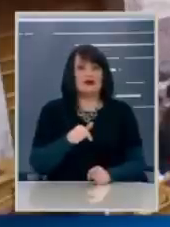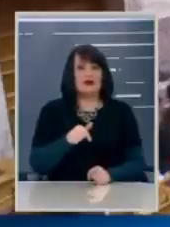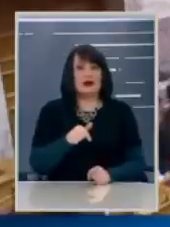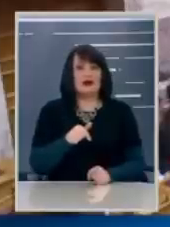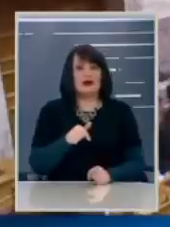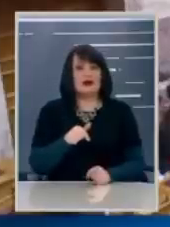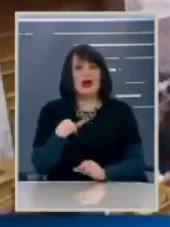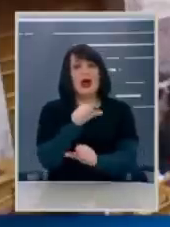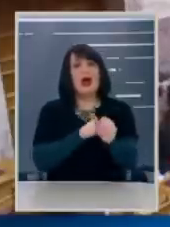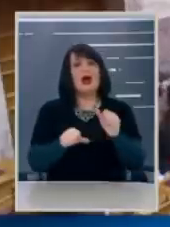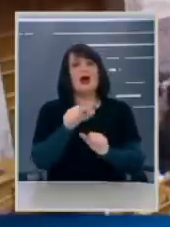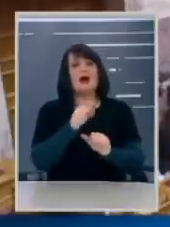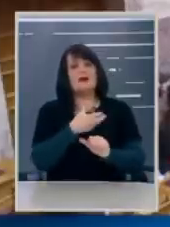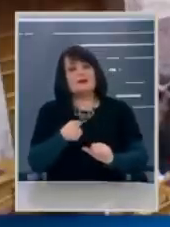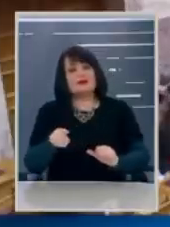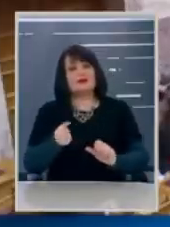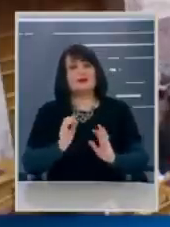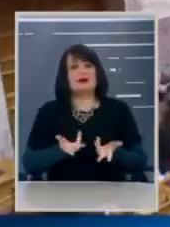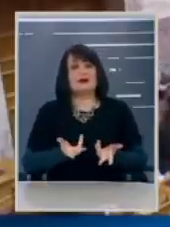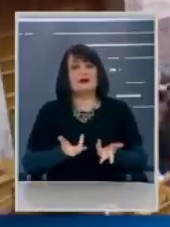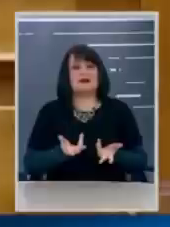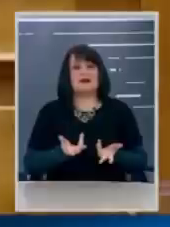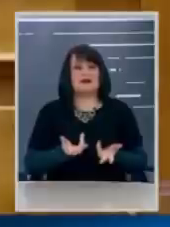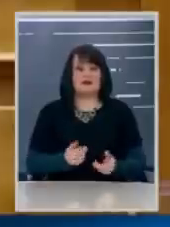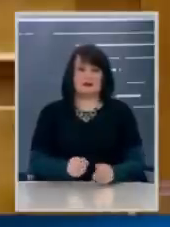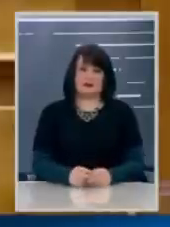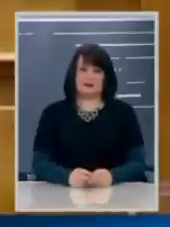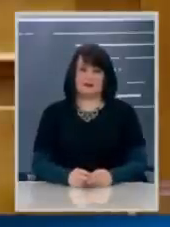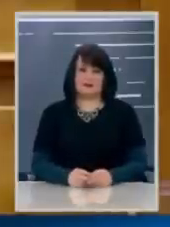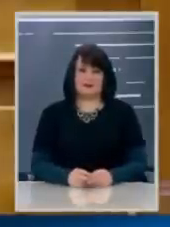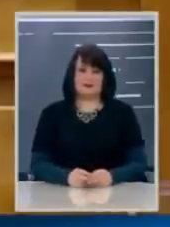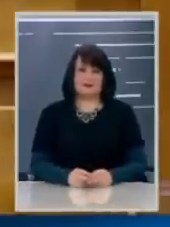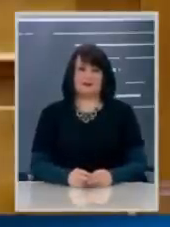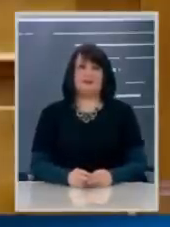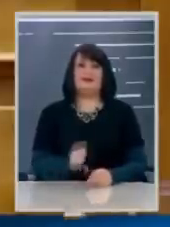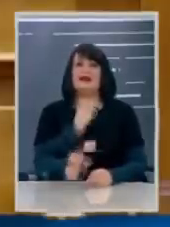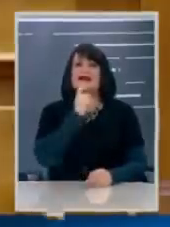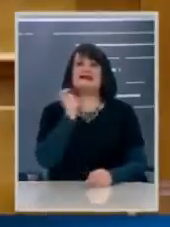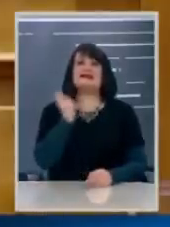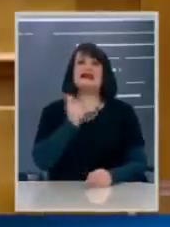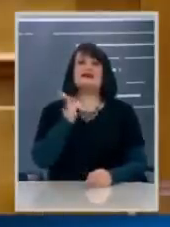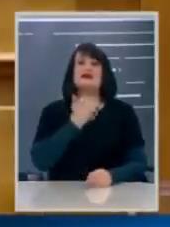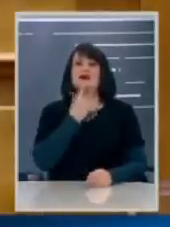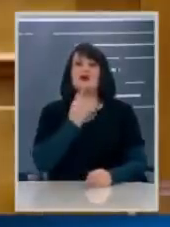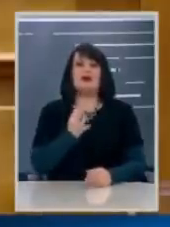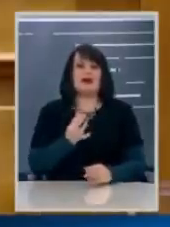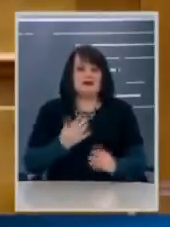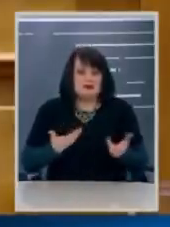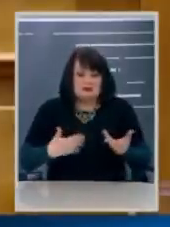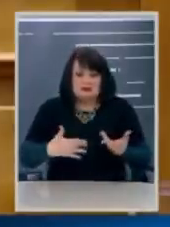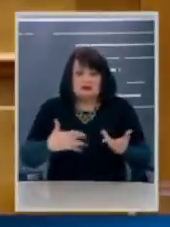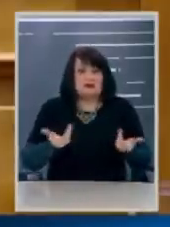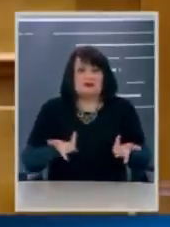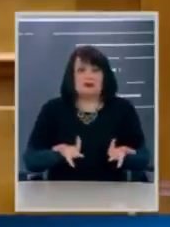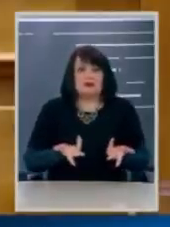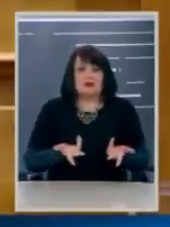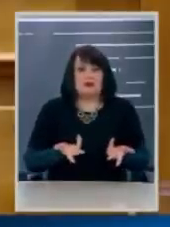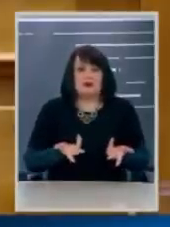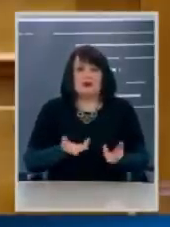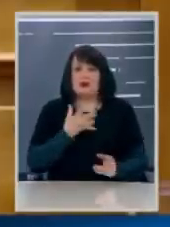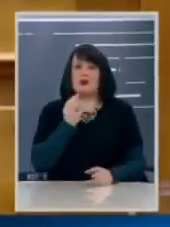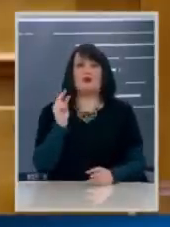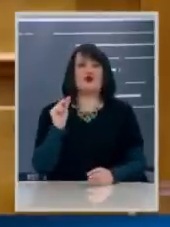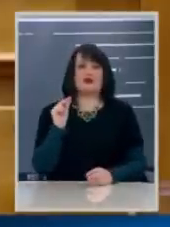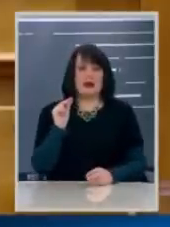πίσω? Είναι λοιπόν το συνταξιοδοτικό στον αέρα. Διότι υποσχεθήκατε κάτι,